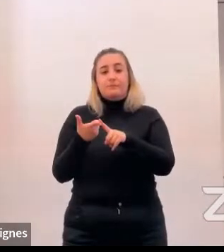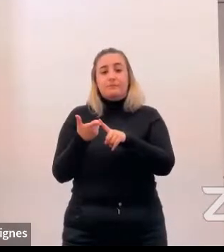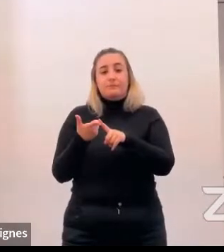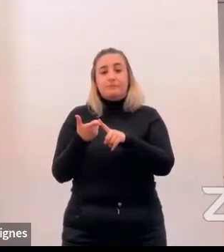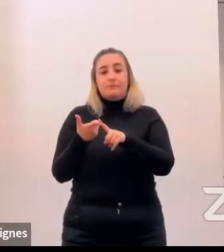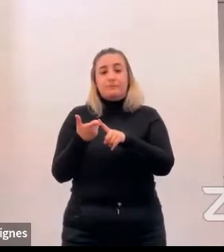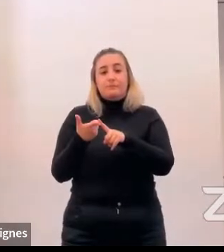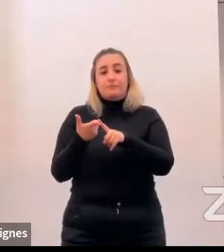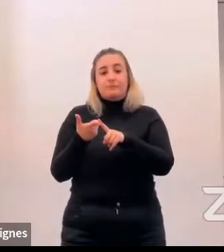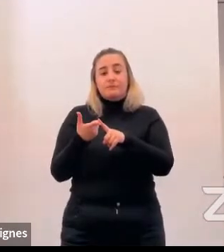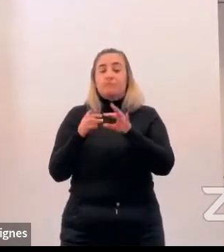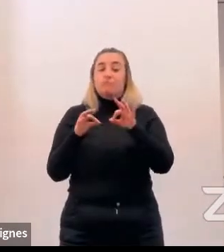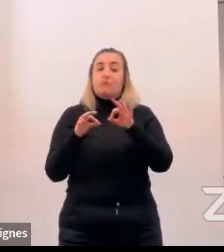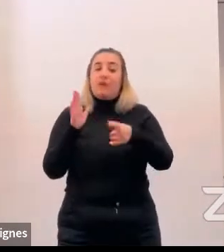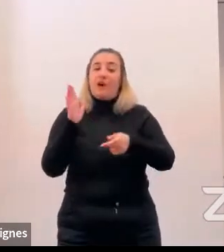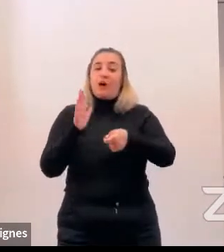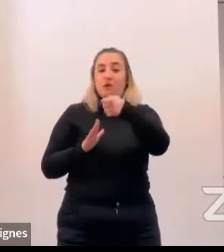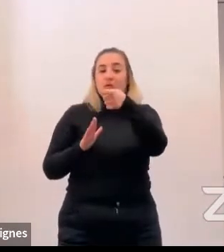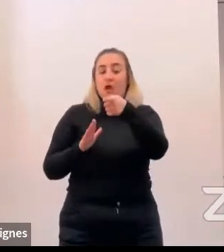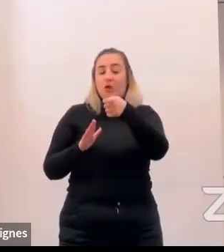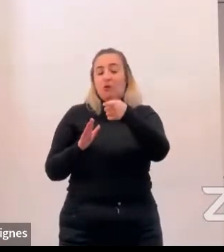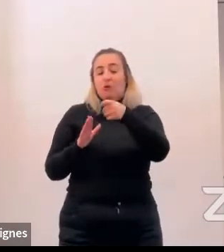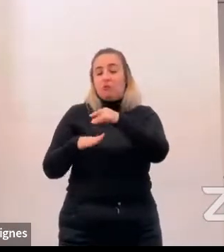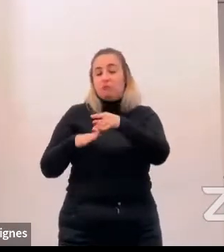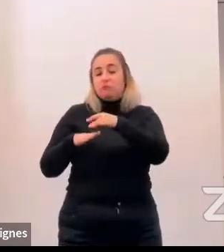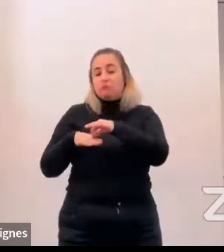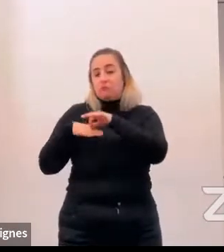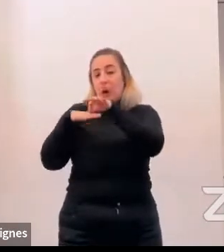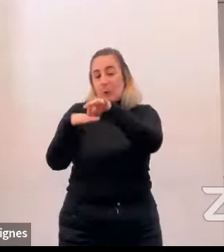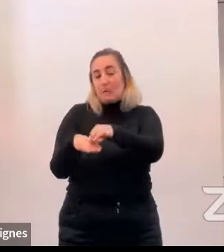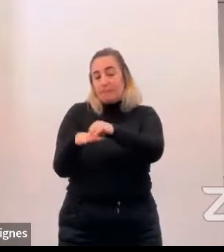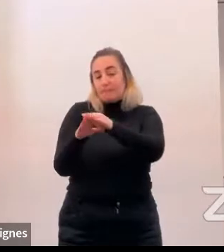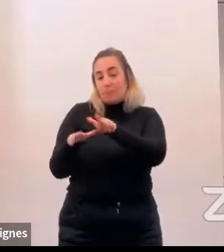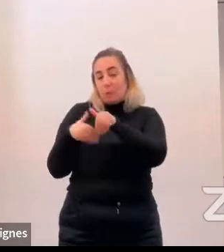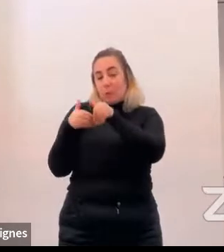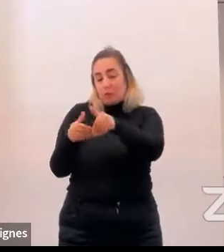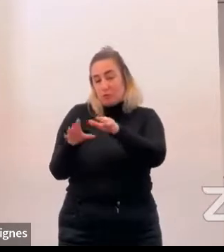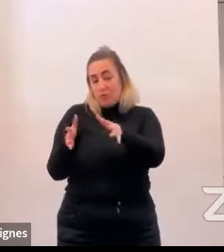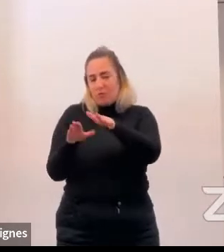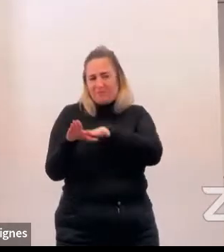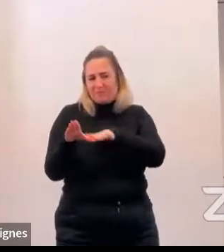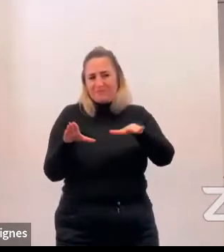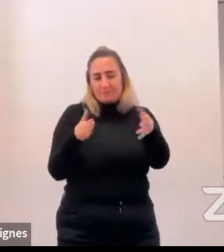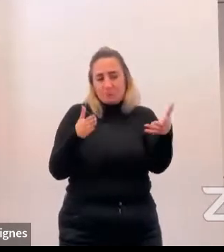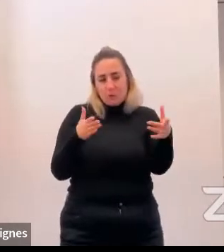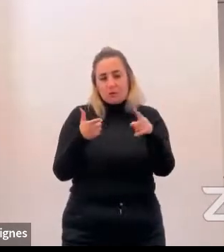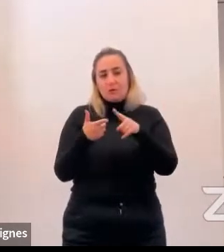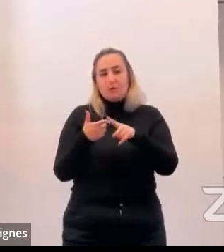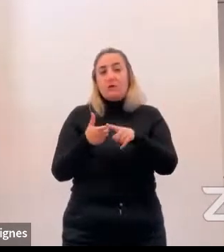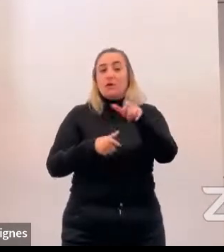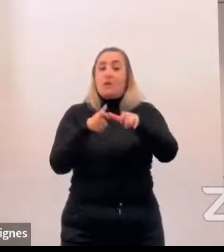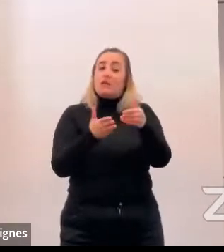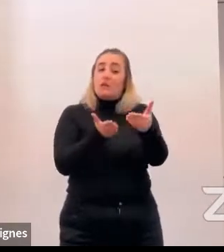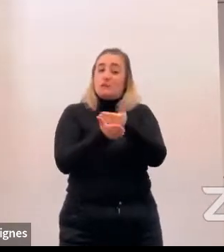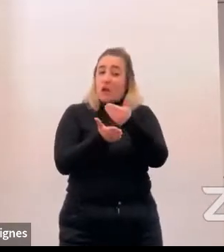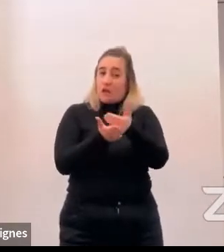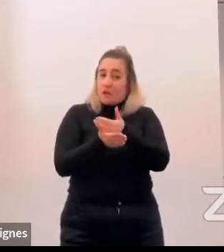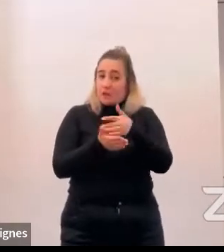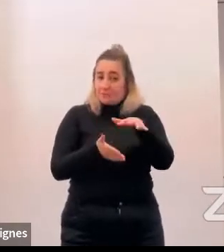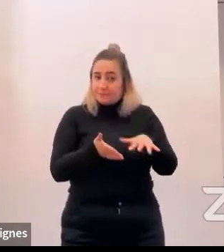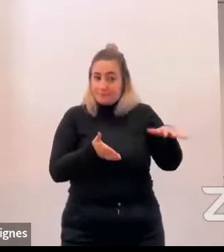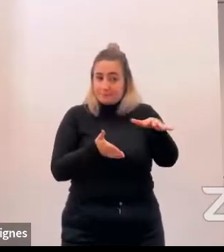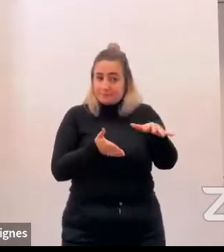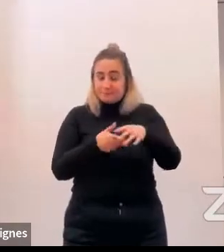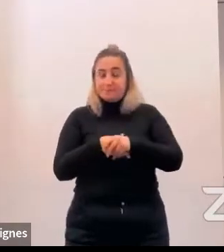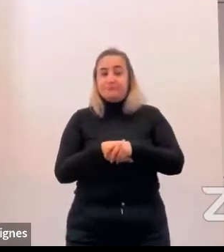continuum éducatif et de son accompagnement tout particulier, il s'agit évidemment des personnels.